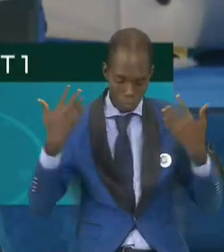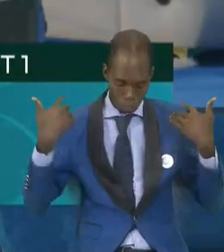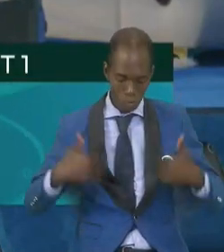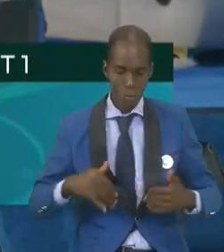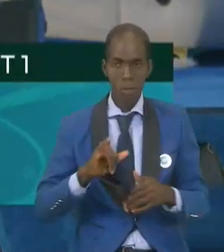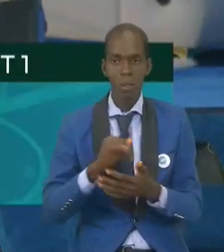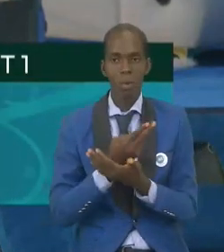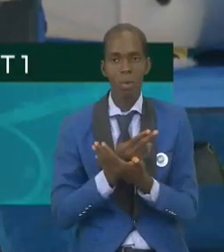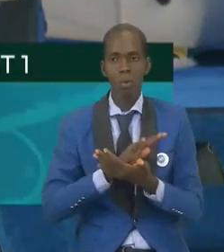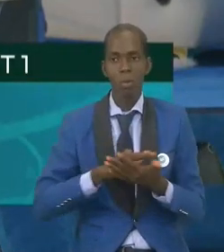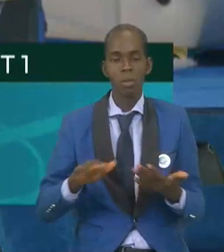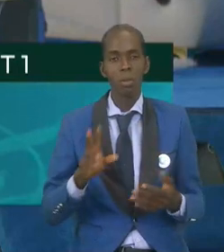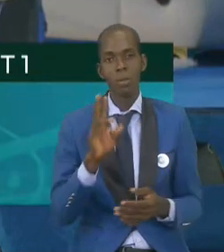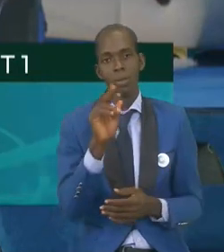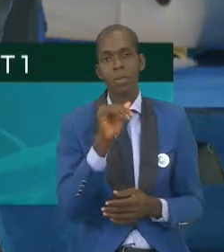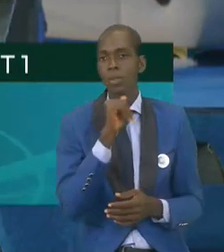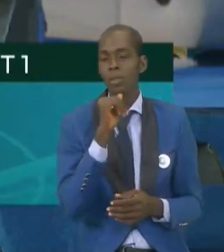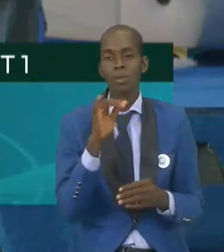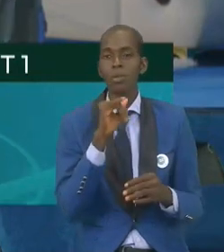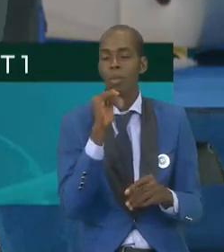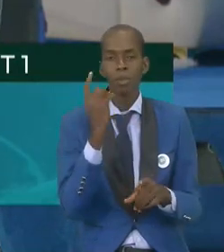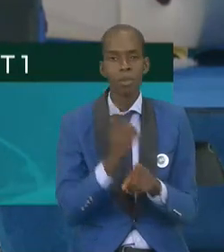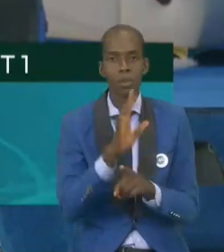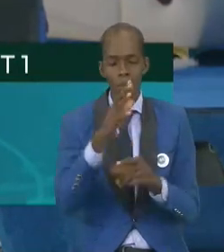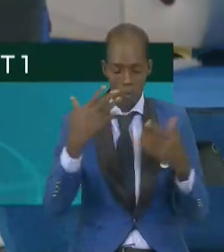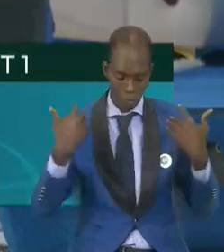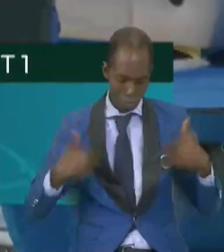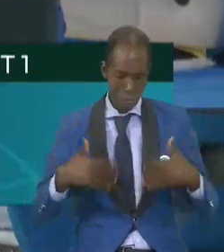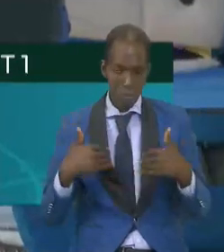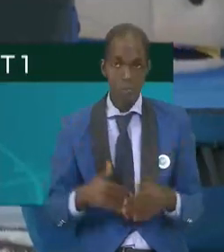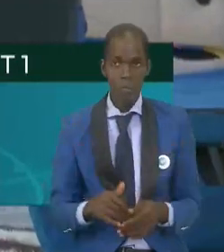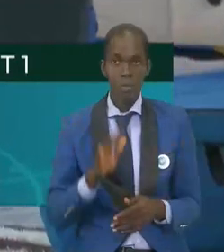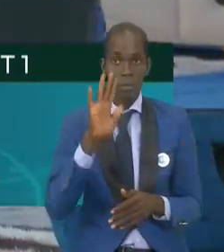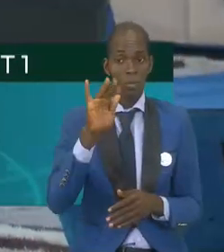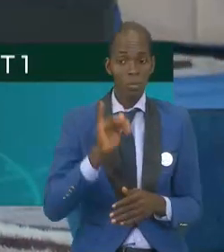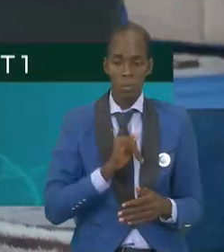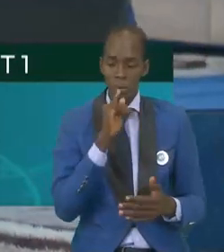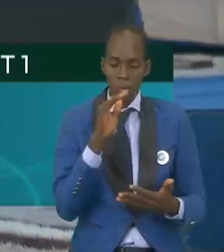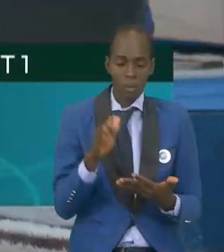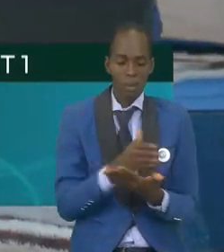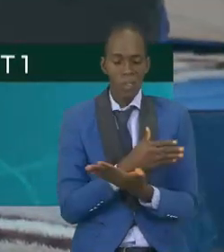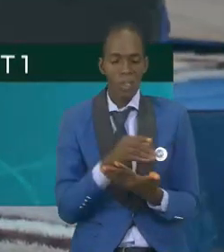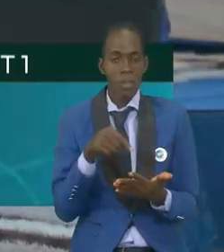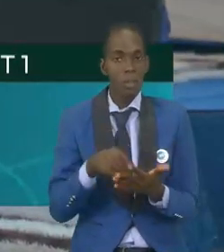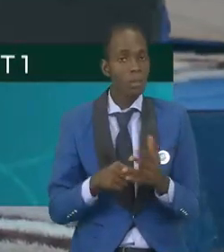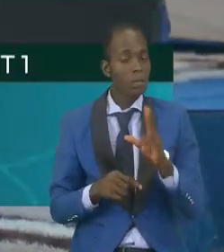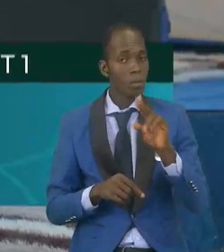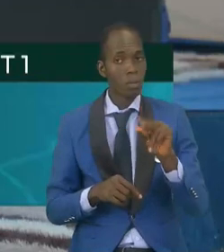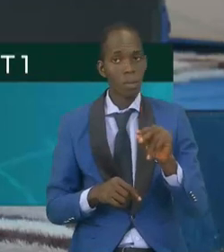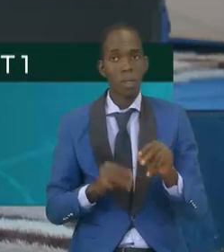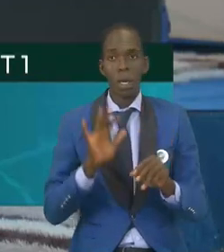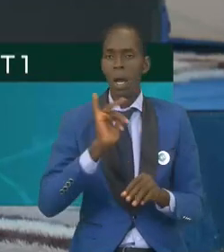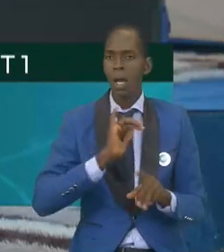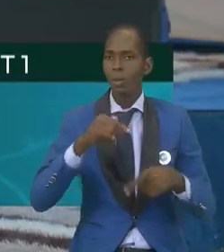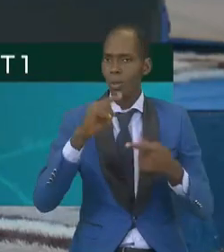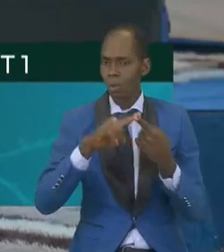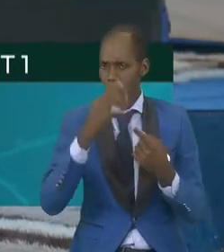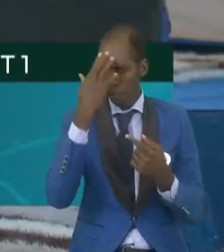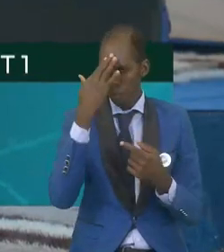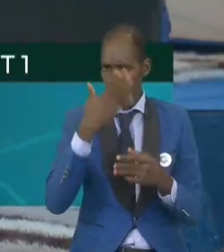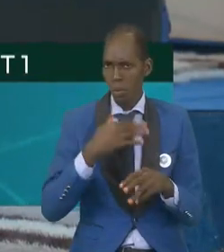et synthétique extérieur je m'habille de telle manière alors juste un non non ça ça dépasse ça je chante ceci